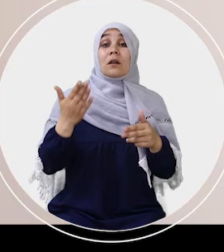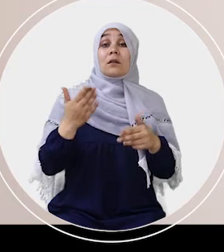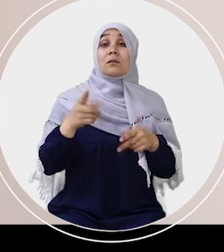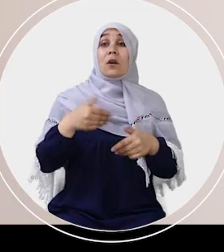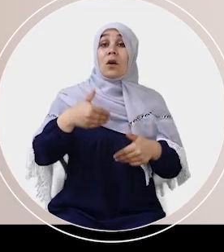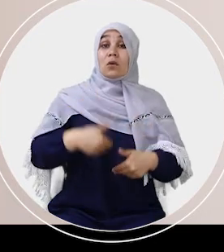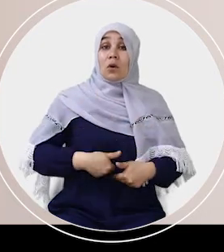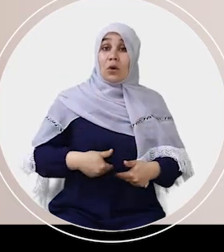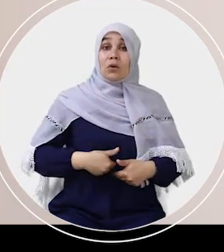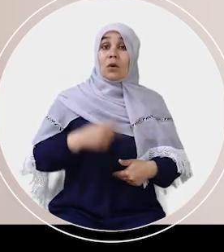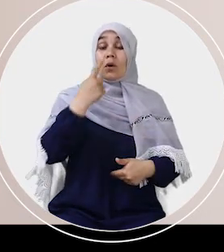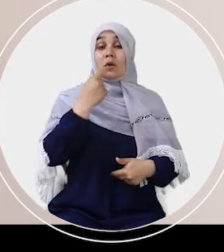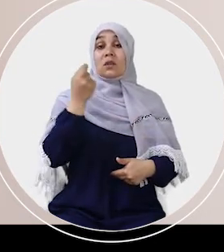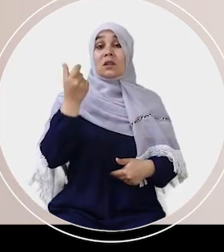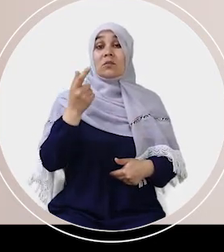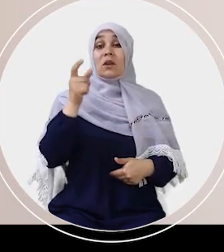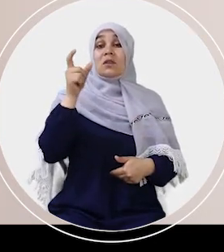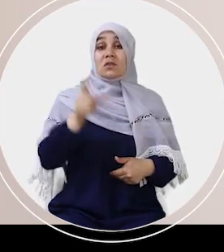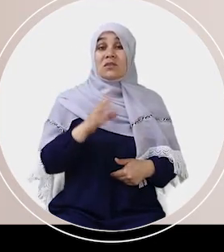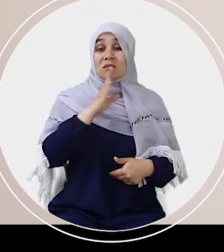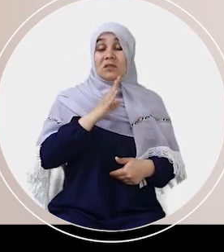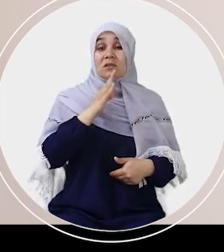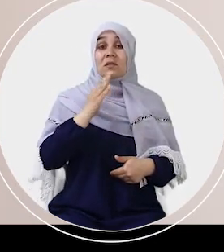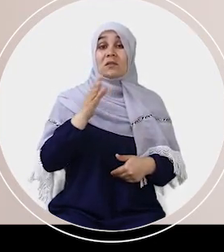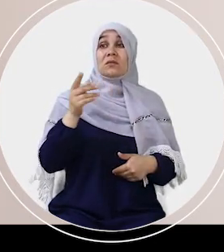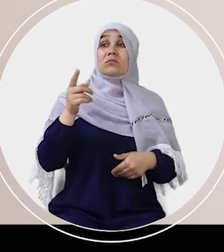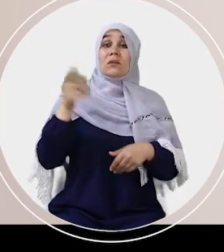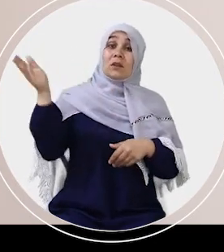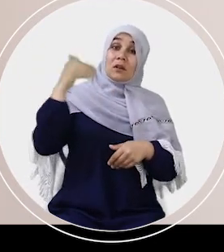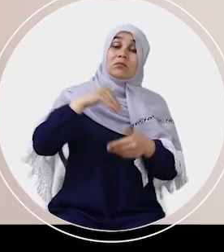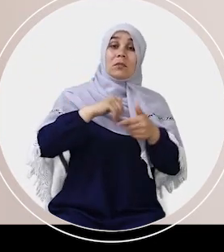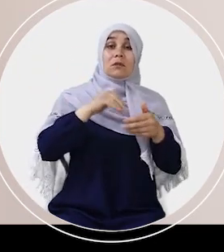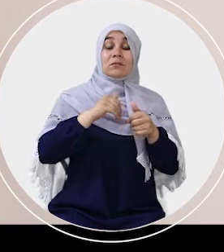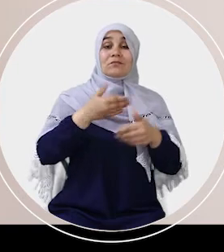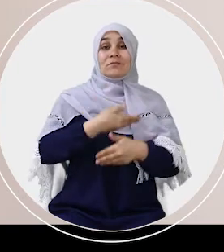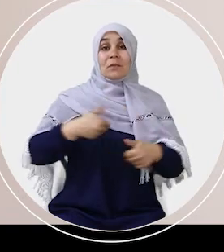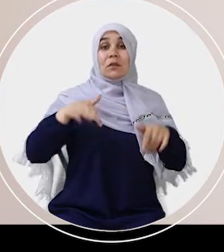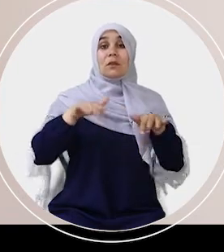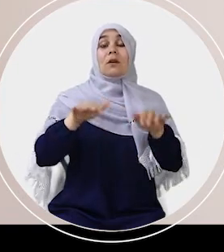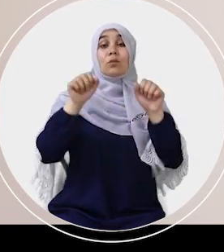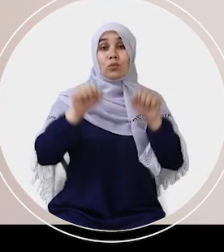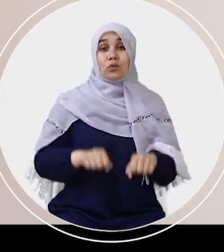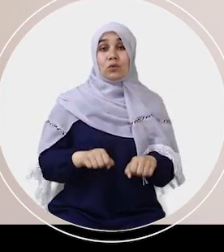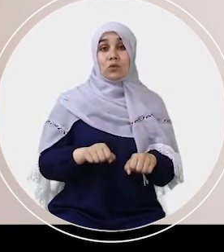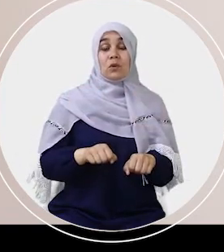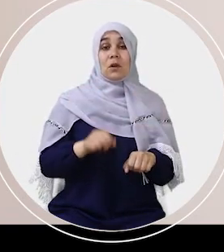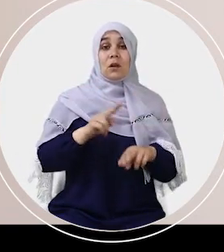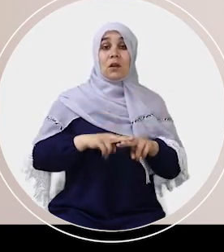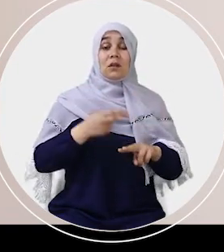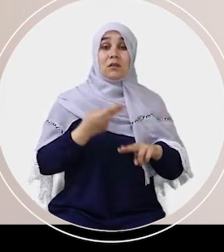qorni och, qoni kam ayolni qanday qilib erkak xizmatlariga chaqirishi mumkin? Bu